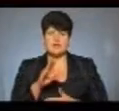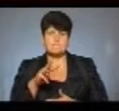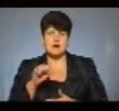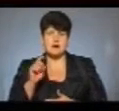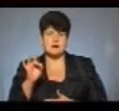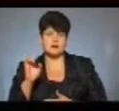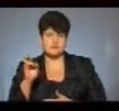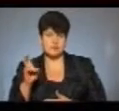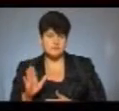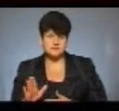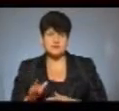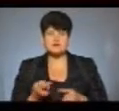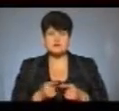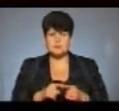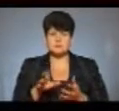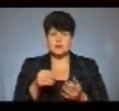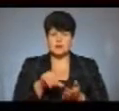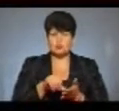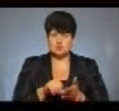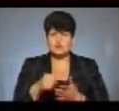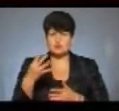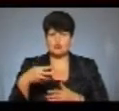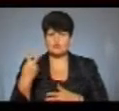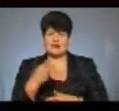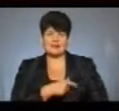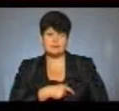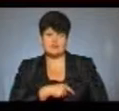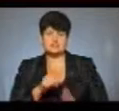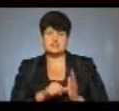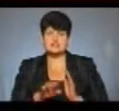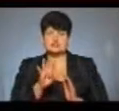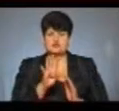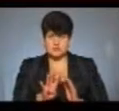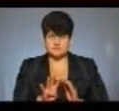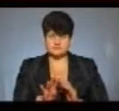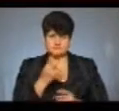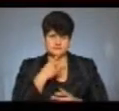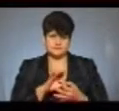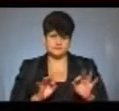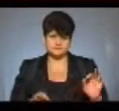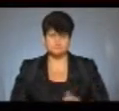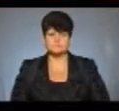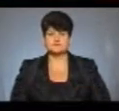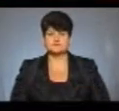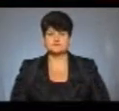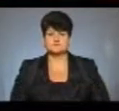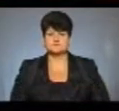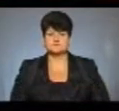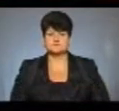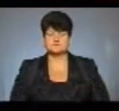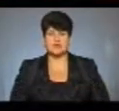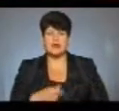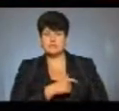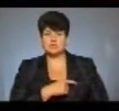У засіданні сесії взяли участь 42 депутати із 64. Подробиці знає Діана Ярошенко.